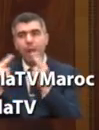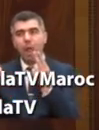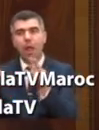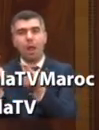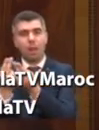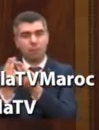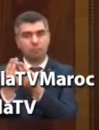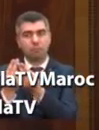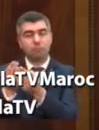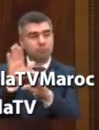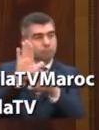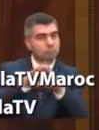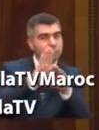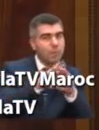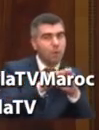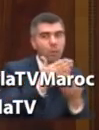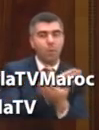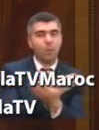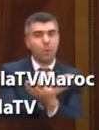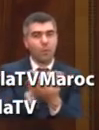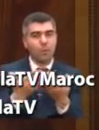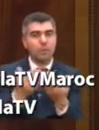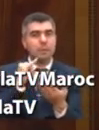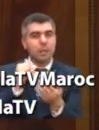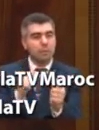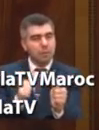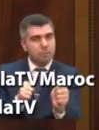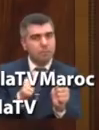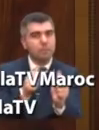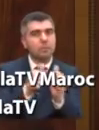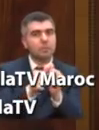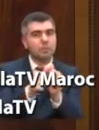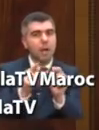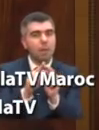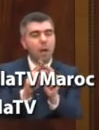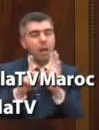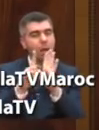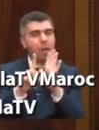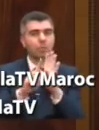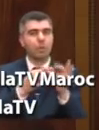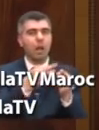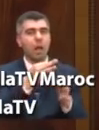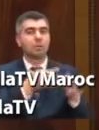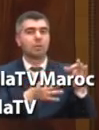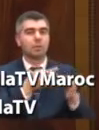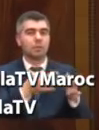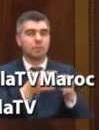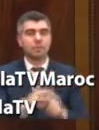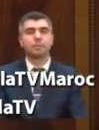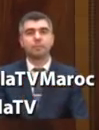بغية حشد الدعم والمؤازرة لعدالة القضية الفلسطينية والتأسيس